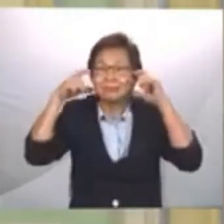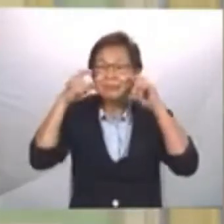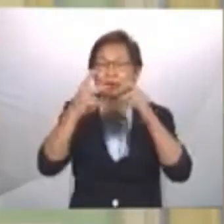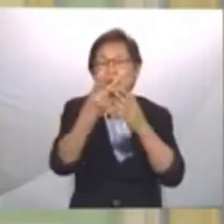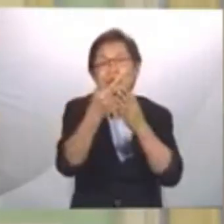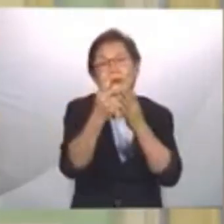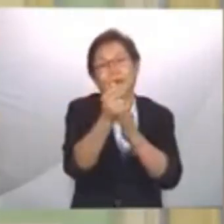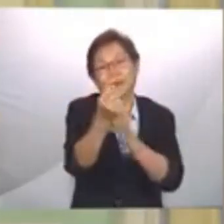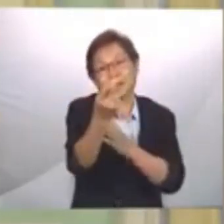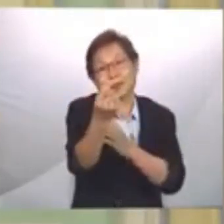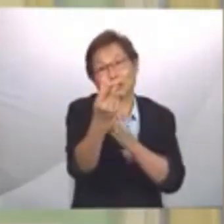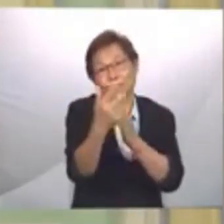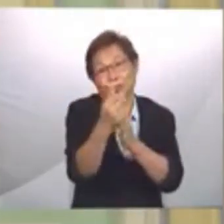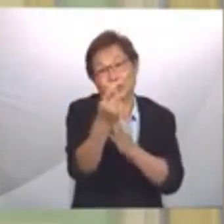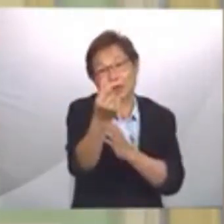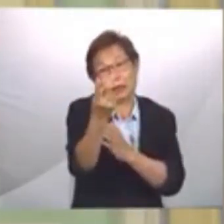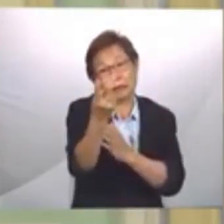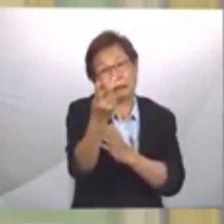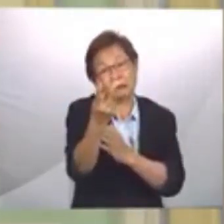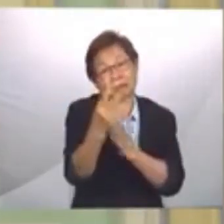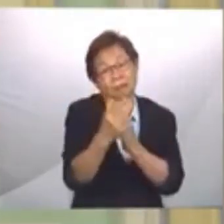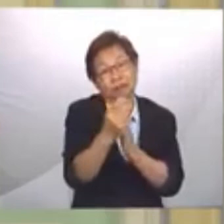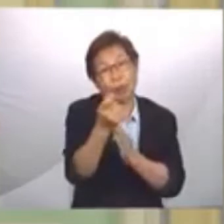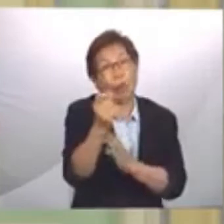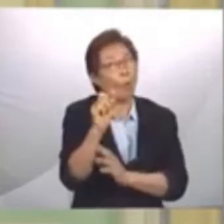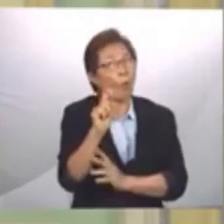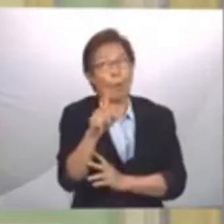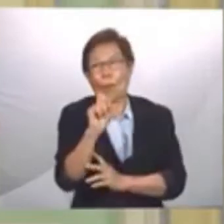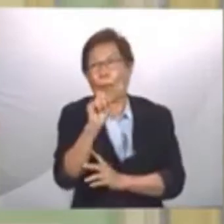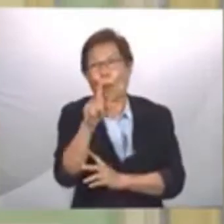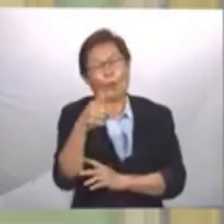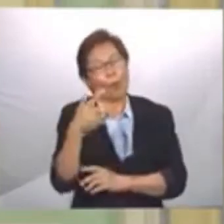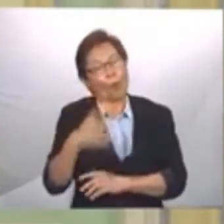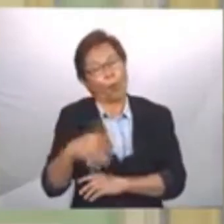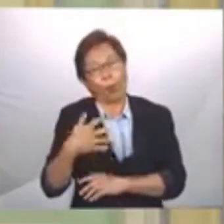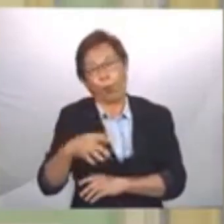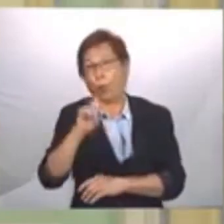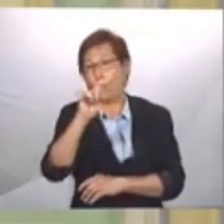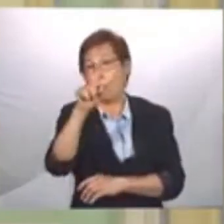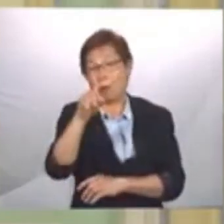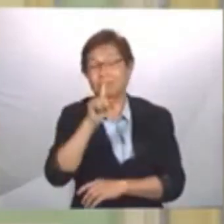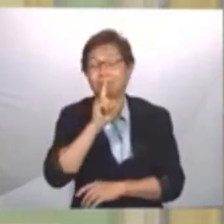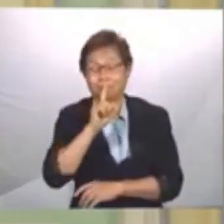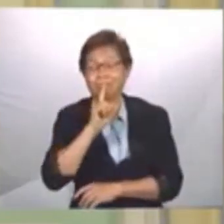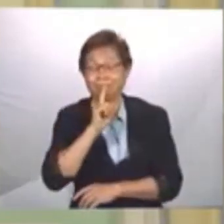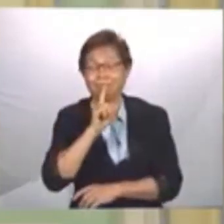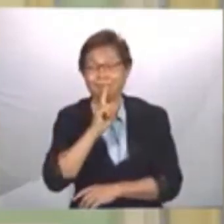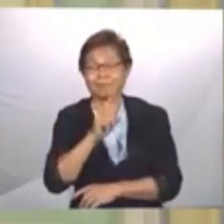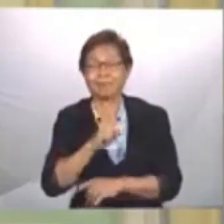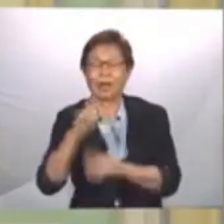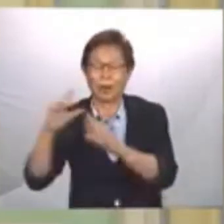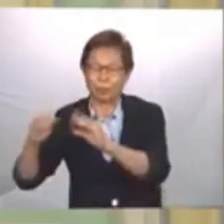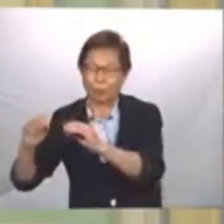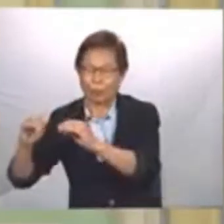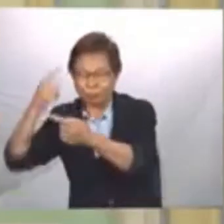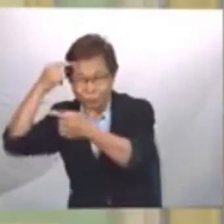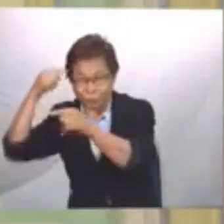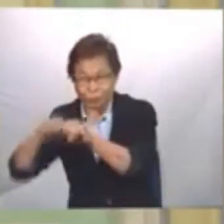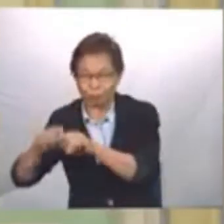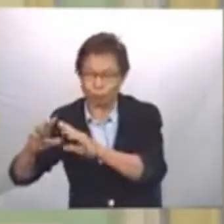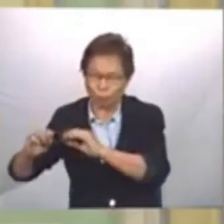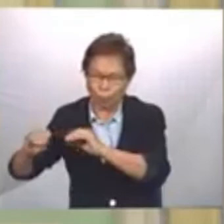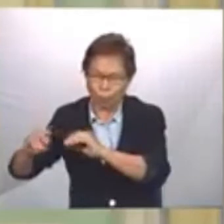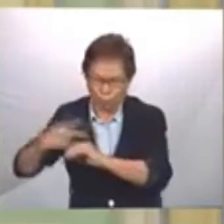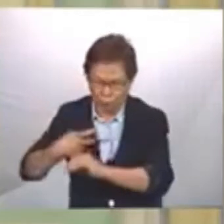RM2 adalah terlalu mahal. Ya, memang mesyuarat bersetuju tadi